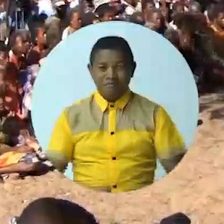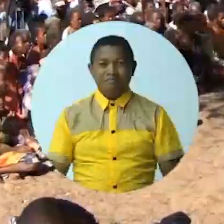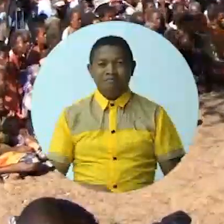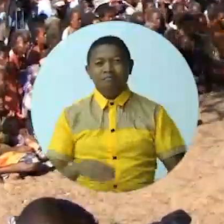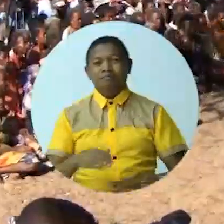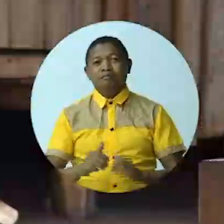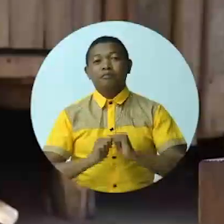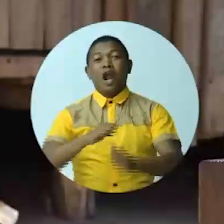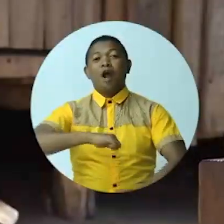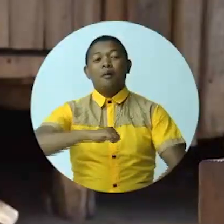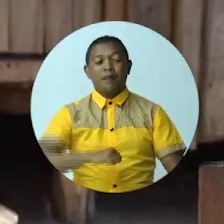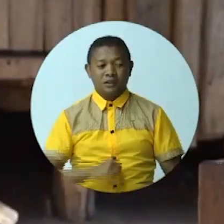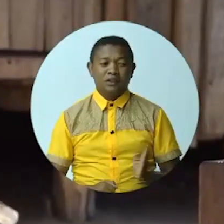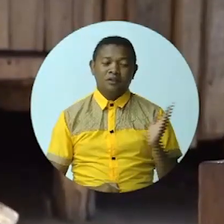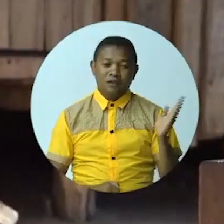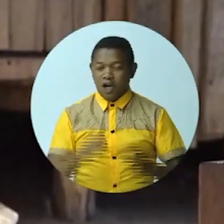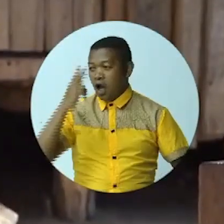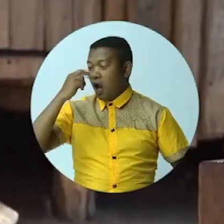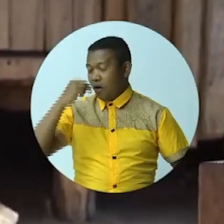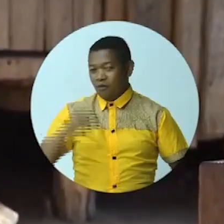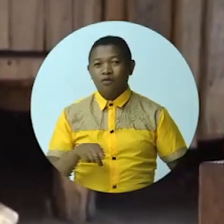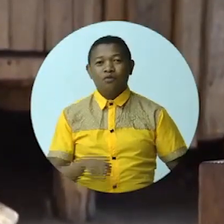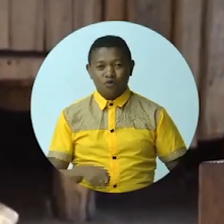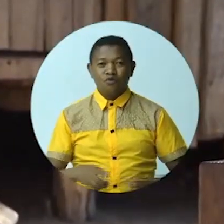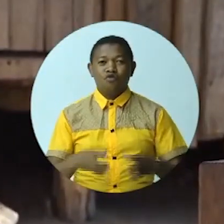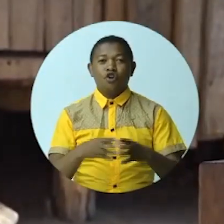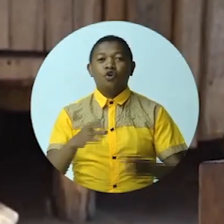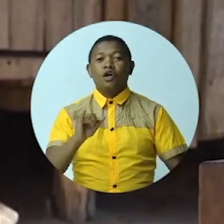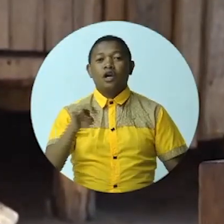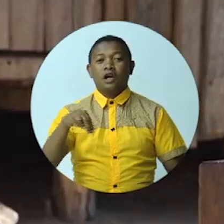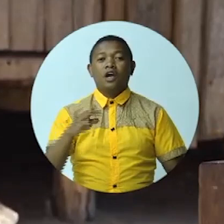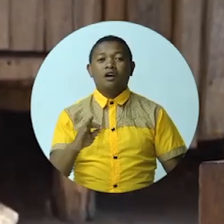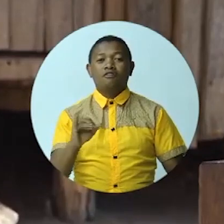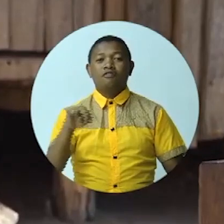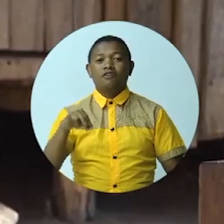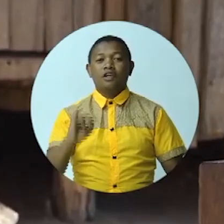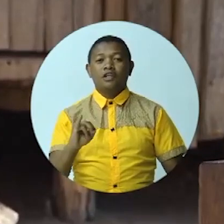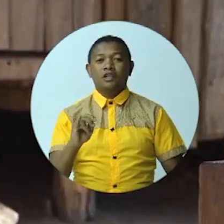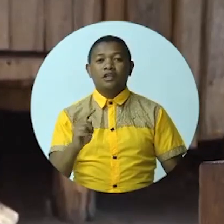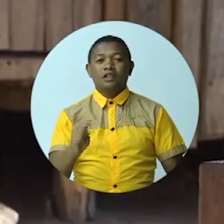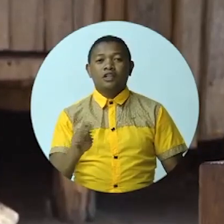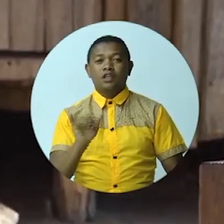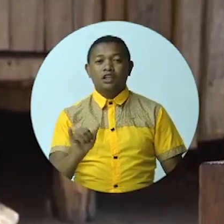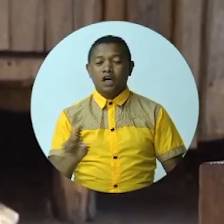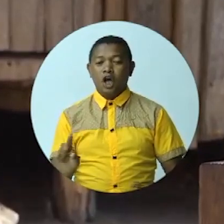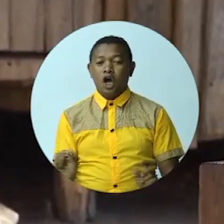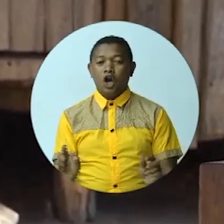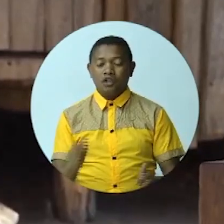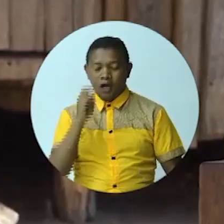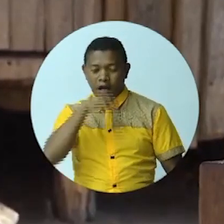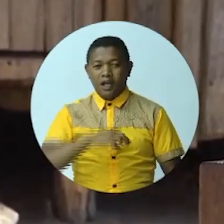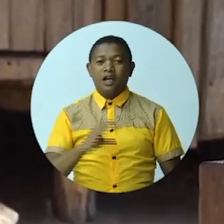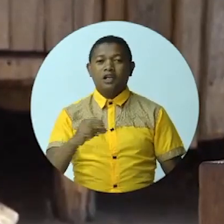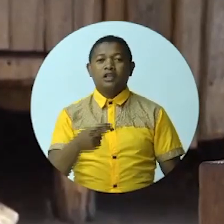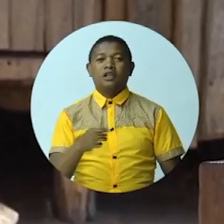amin'ny Taolany Aro avy amin'ny Infinity Radio dia rabekizany kely Christian miarabanao